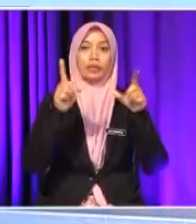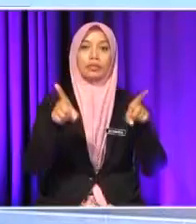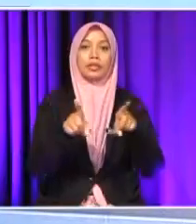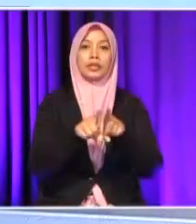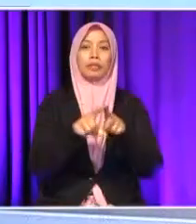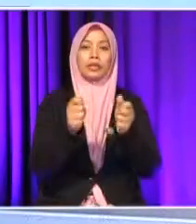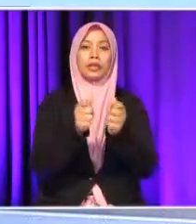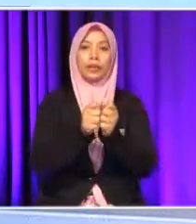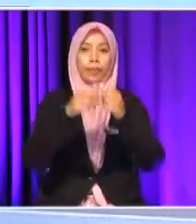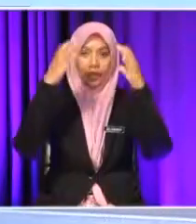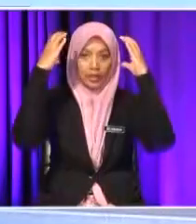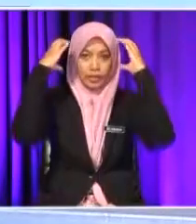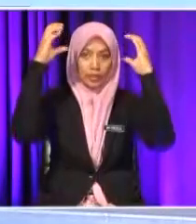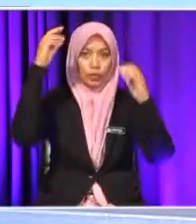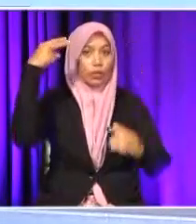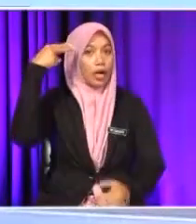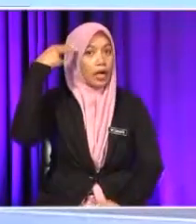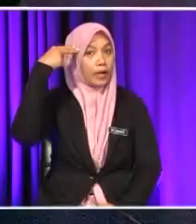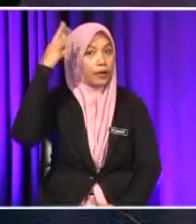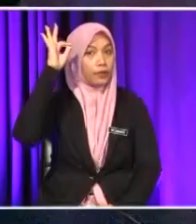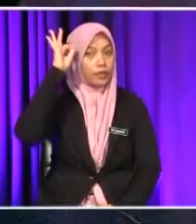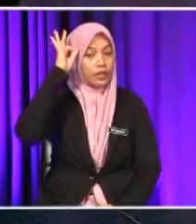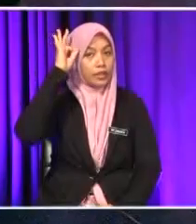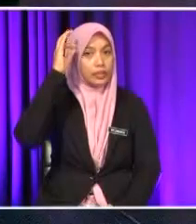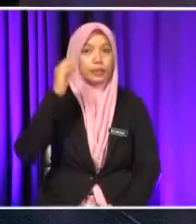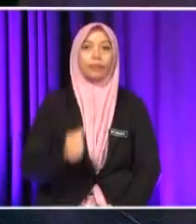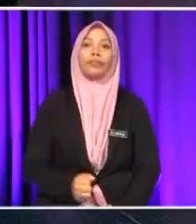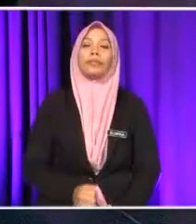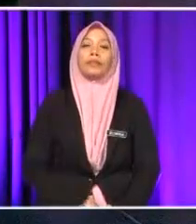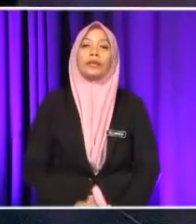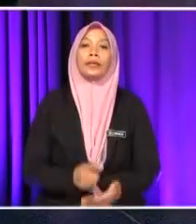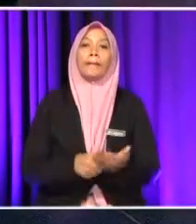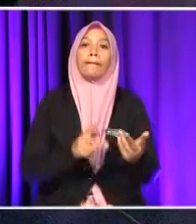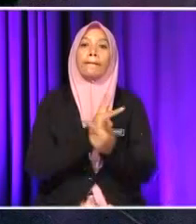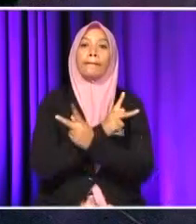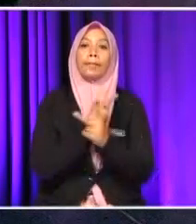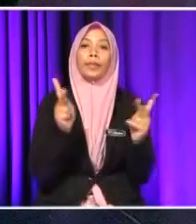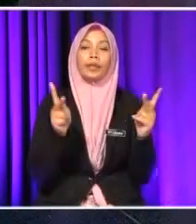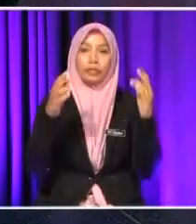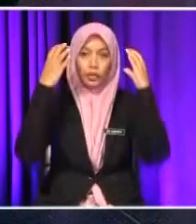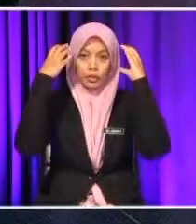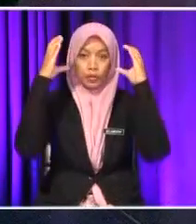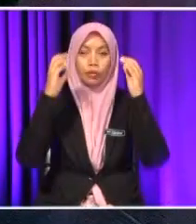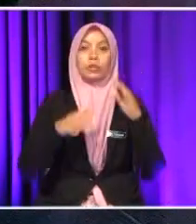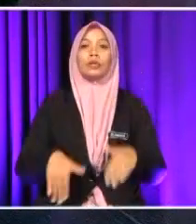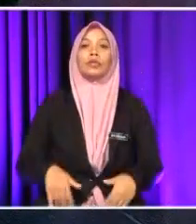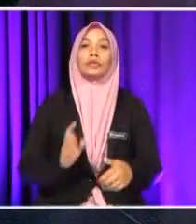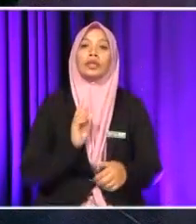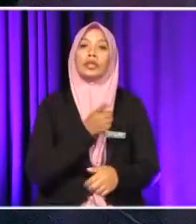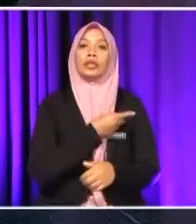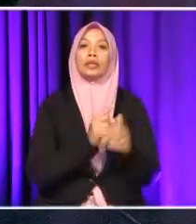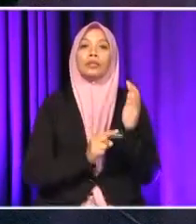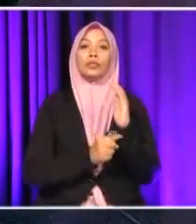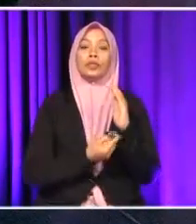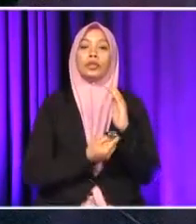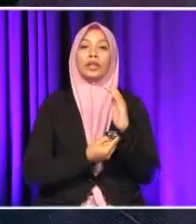dengan Cikgu Hafiz. Apa khabar Cikgu Hafiz? Baik, alhamdulillah. Alhamdulillah. Sebelum kita nak mulakan kelas kita kali ini bersama dengan